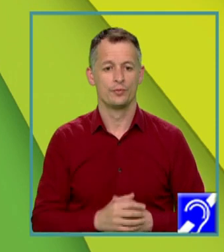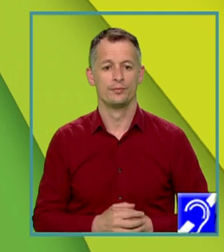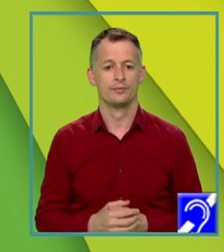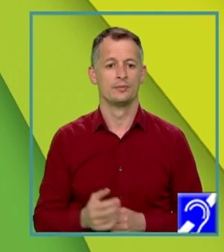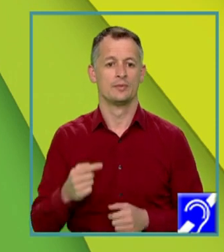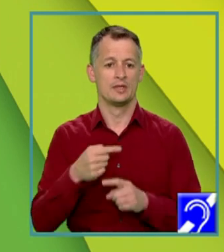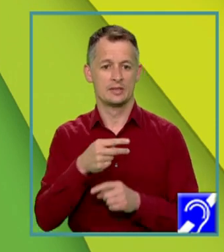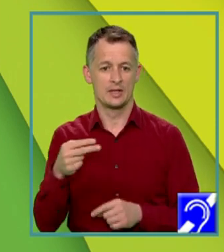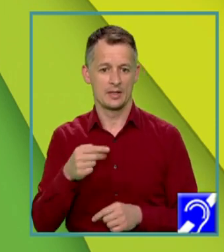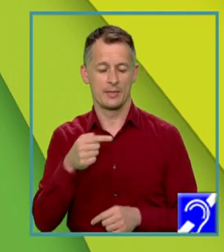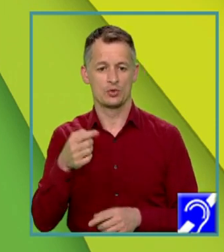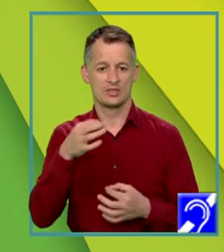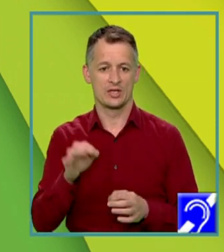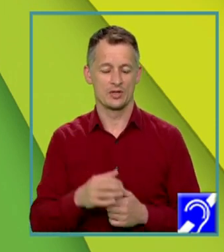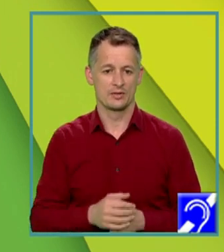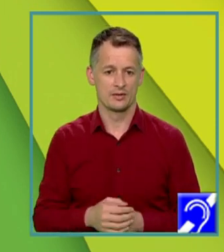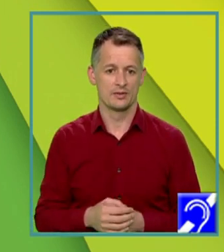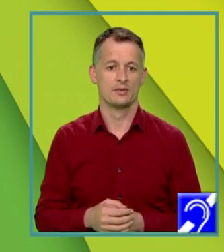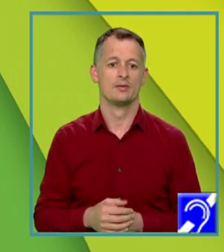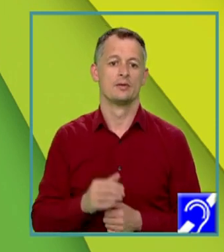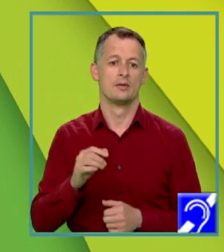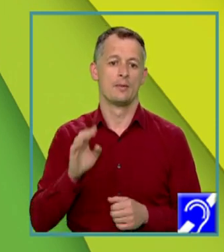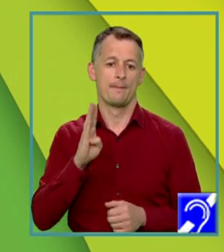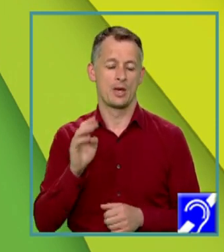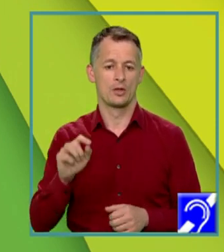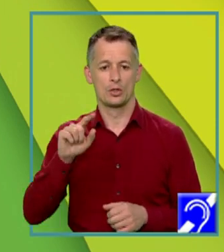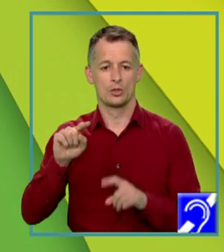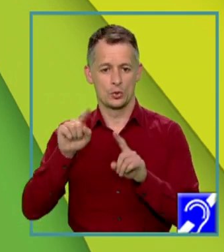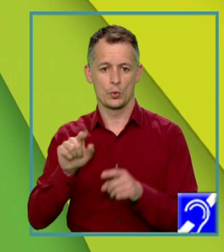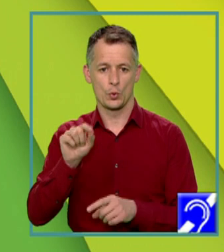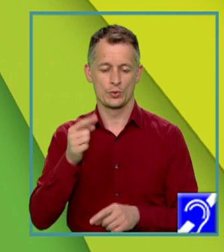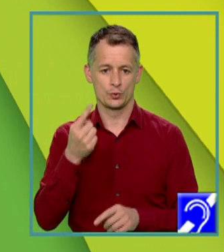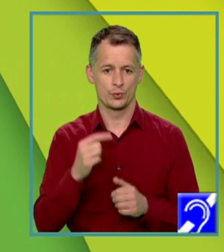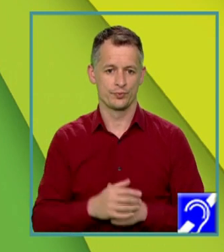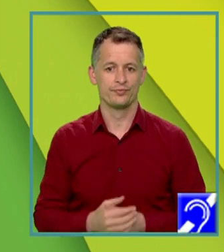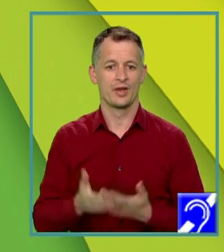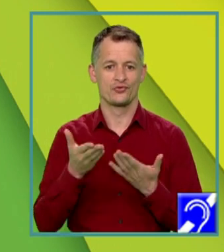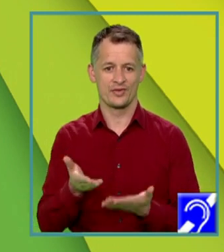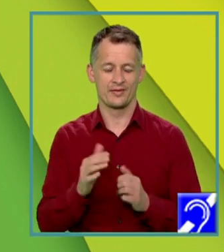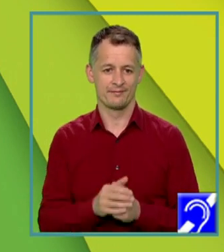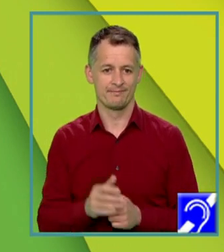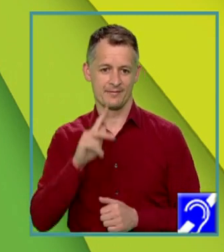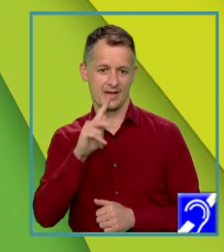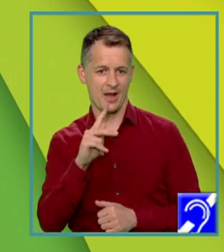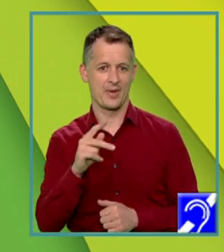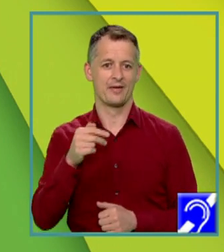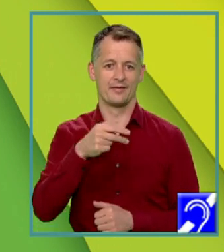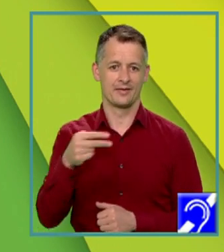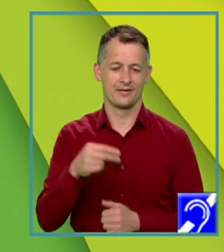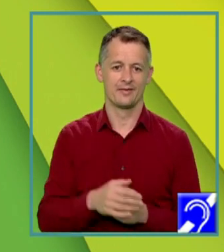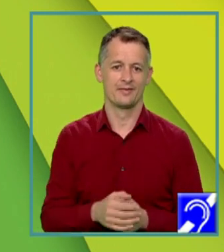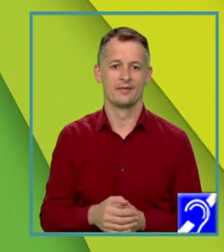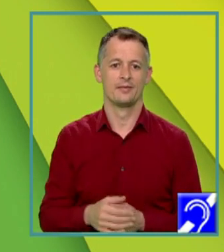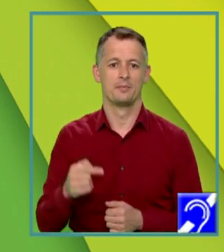egal cu minus 10 înmulțit cu matricea B de 21 Așadar k este egal cu